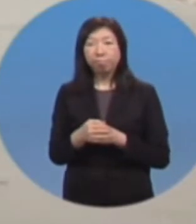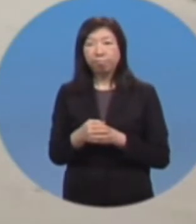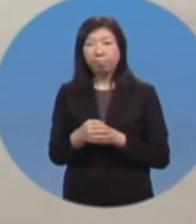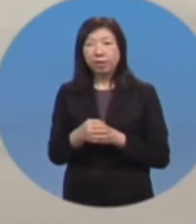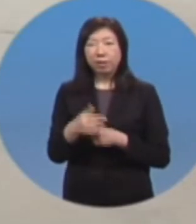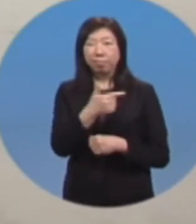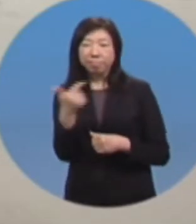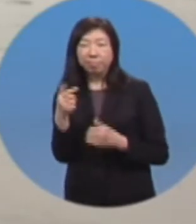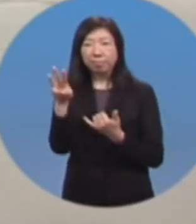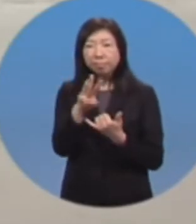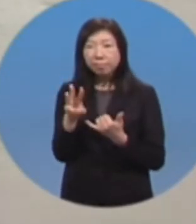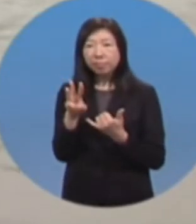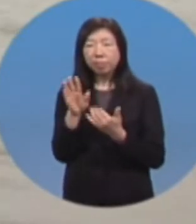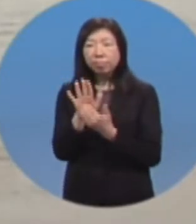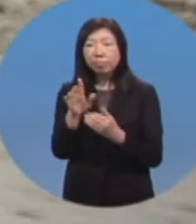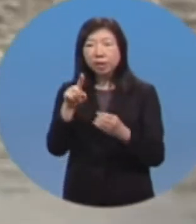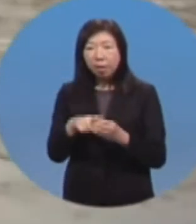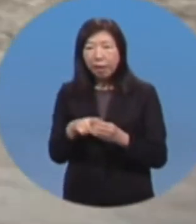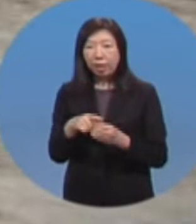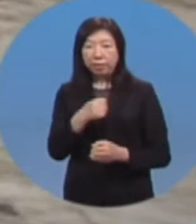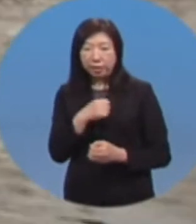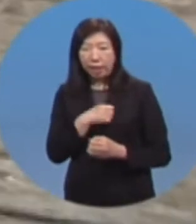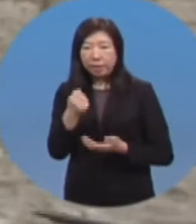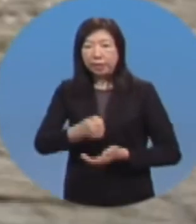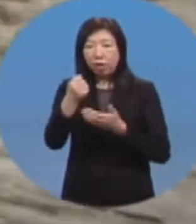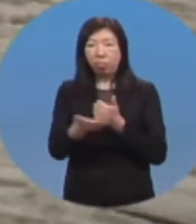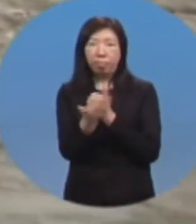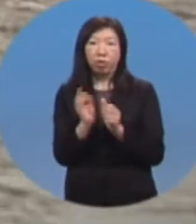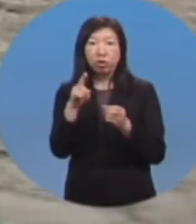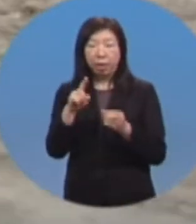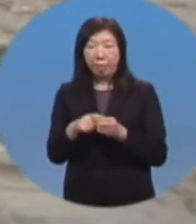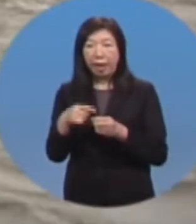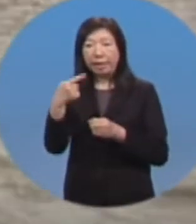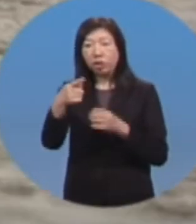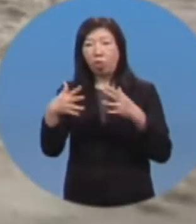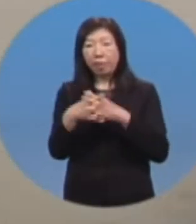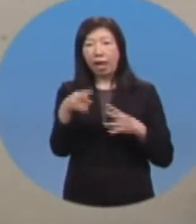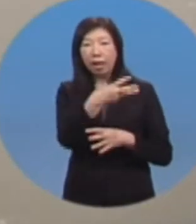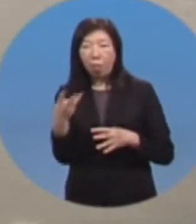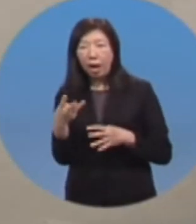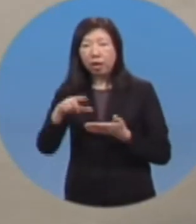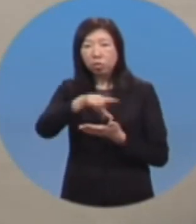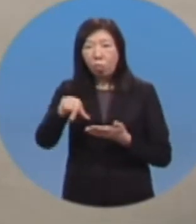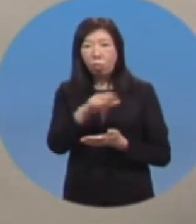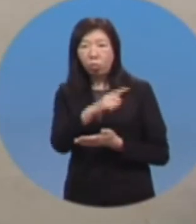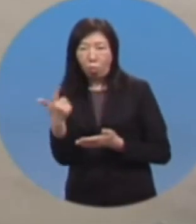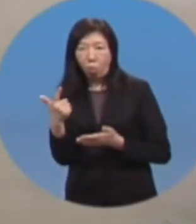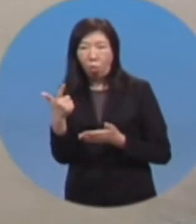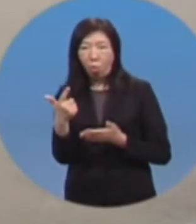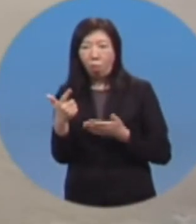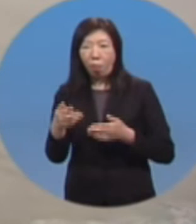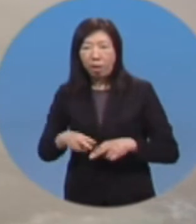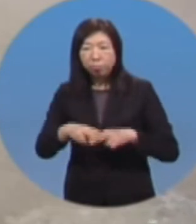激甚化する災害から県民の生命・財産を守るため、一宮川流域をはじめとする河川の浸水